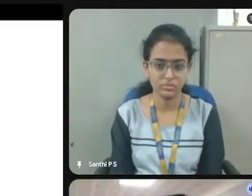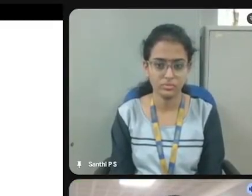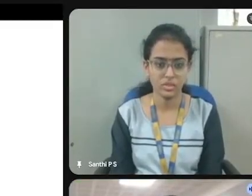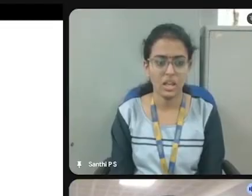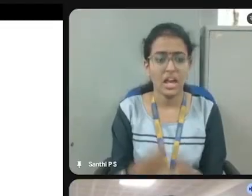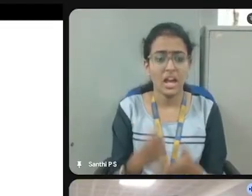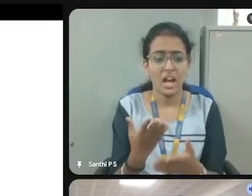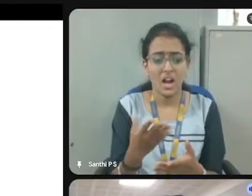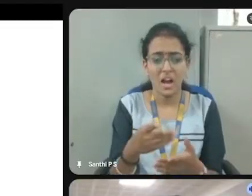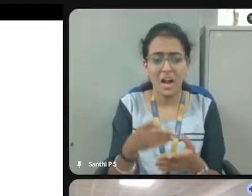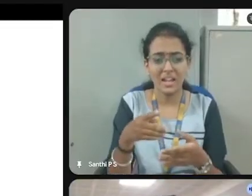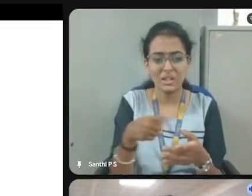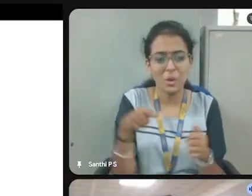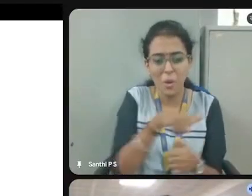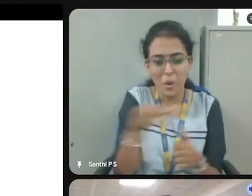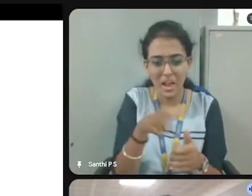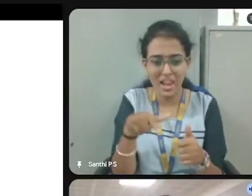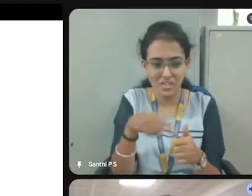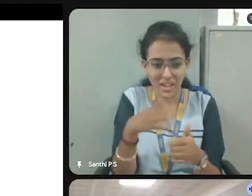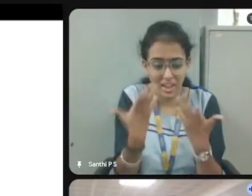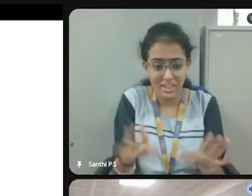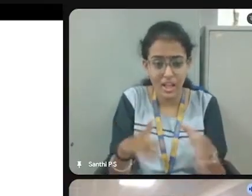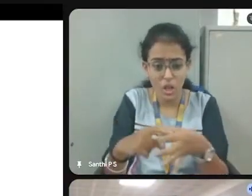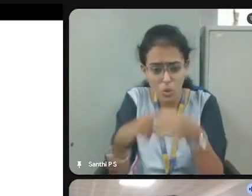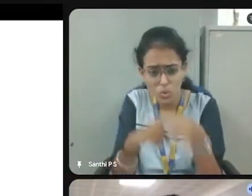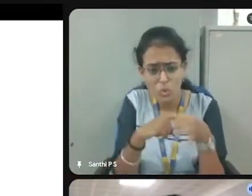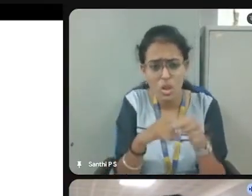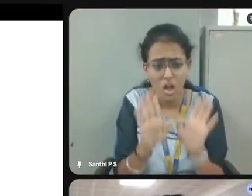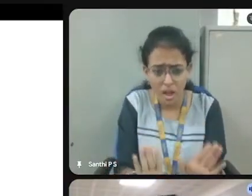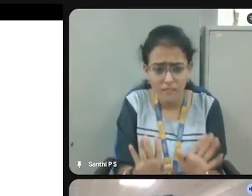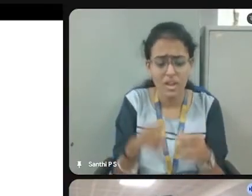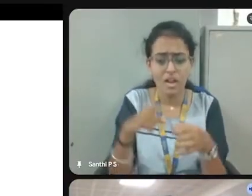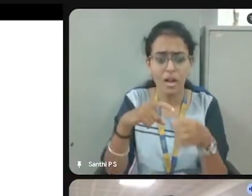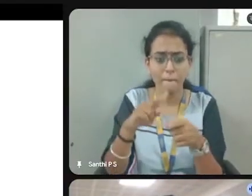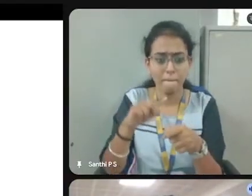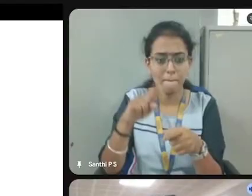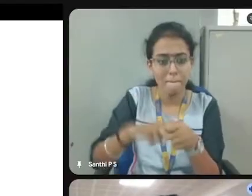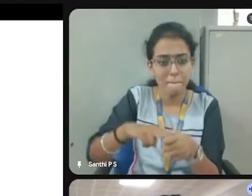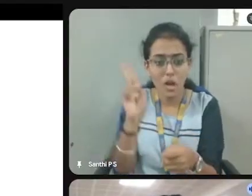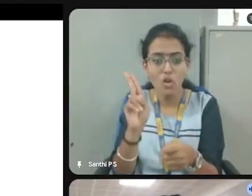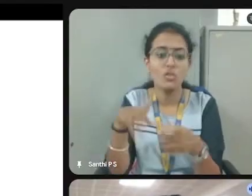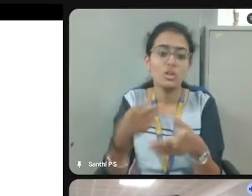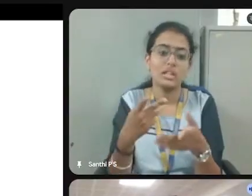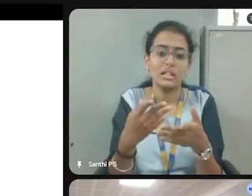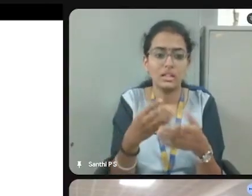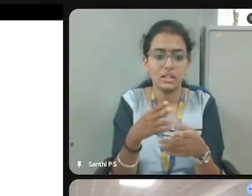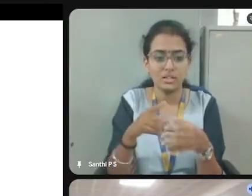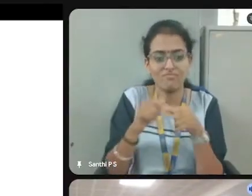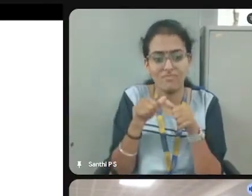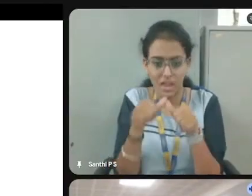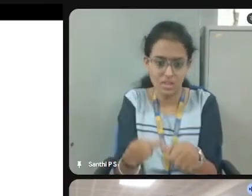പാർട്ടിസിപ്പൻസിന് ചോദ്യങ്ങൾ ചോദിക്കാനുള്ള അവസരമാണ്. ചോദ്യങ്ങളുള്ള പാർട്ടിസിപ്പൻസ് ഓരോരുത്തരായി അൺമ്യൂട്ട് ചെയ്ത് ചോദ്യങ്ങൾ ചോദിക്കാം. നമ്മുടെ പാനൽ മെമ്പേഴ്സ് ആൻസേഴ്സ്